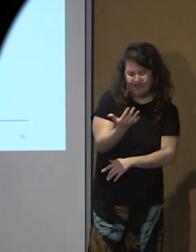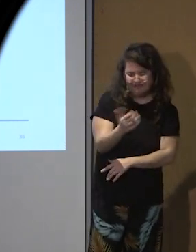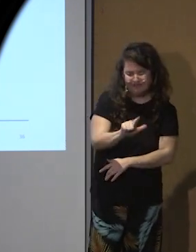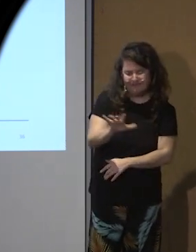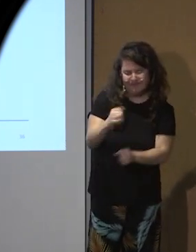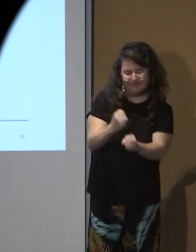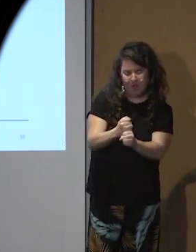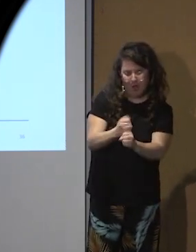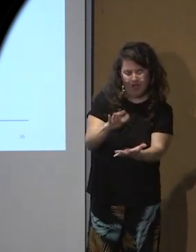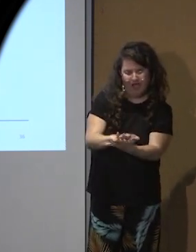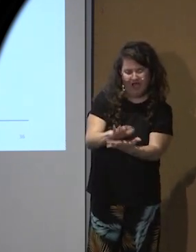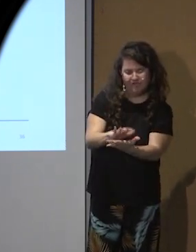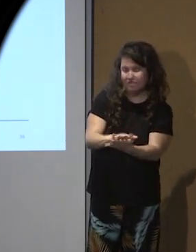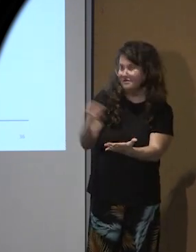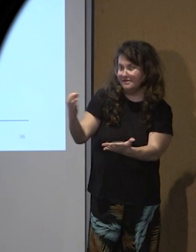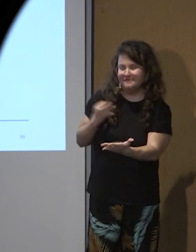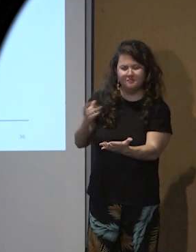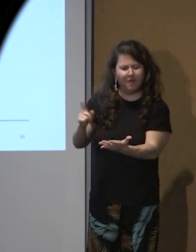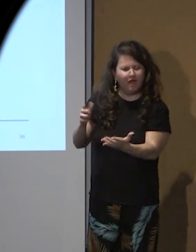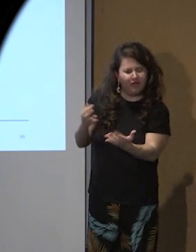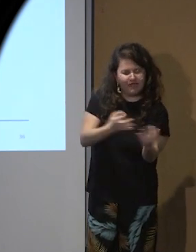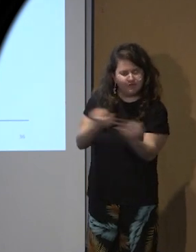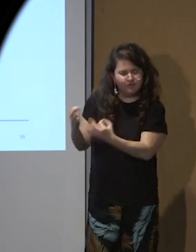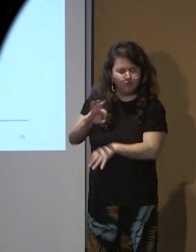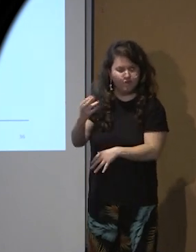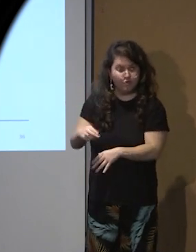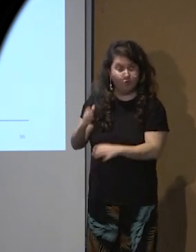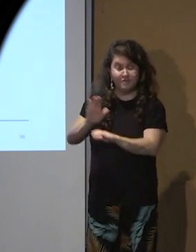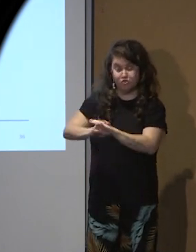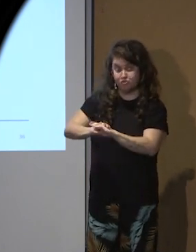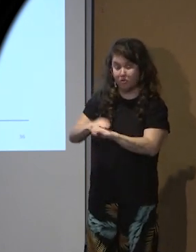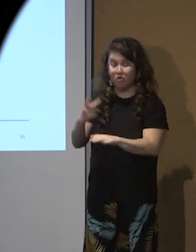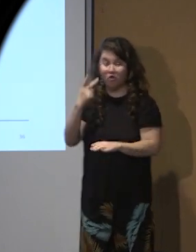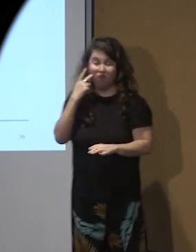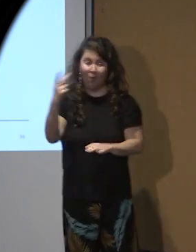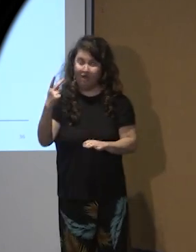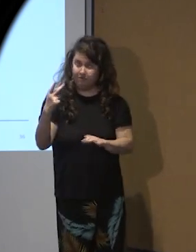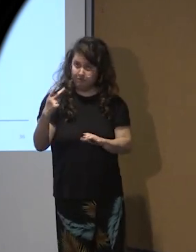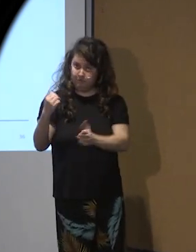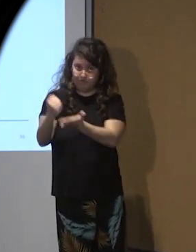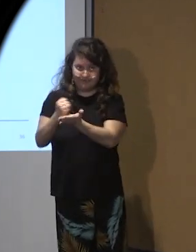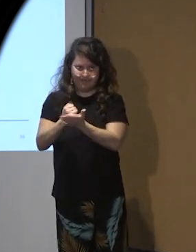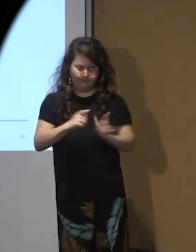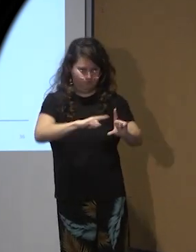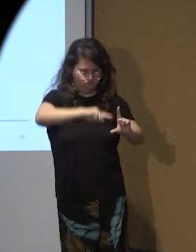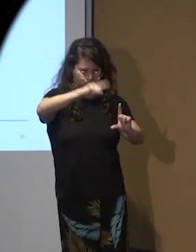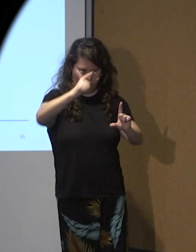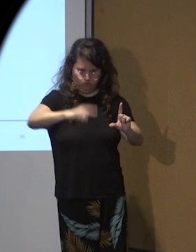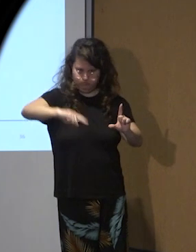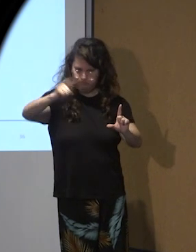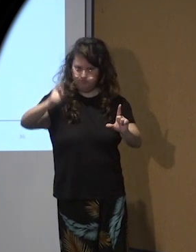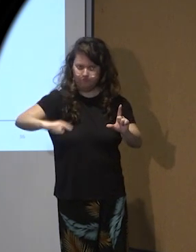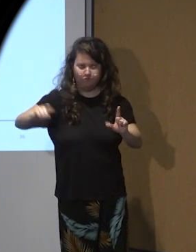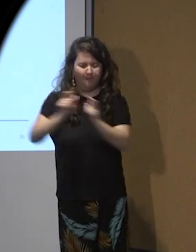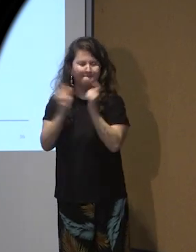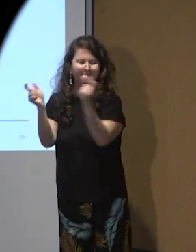vois sur la réalisation du test d'effort et les courbes d'échange gazeux de VO2 max que j'obtiens. Oui, en effet.